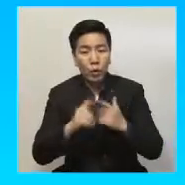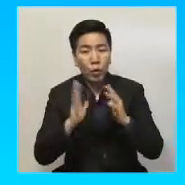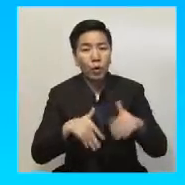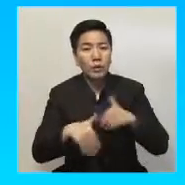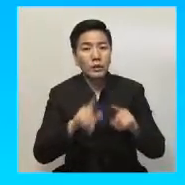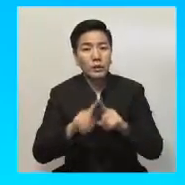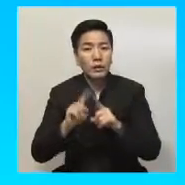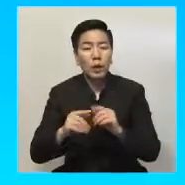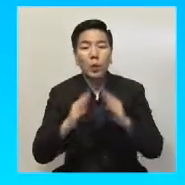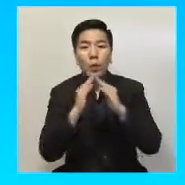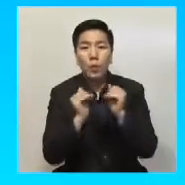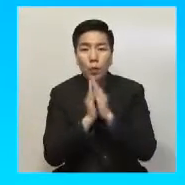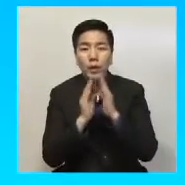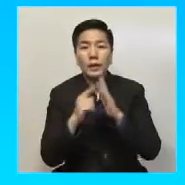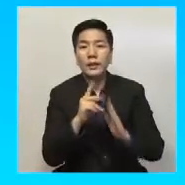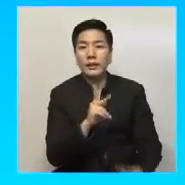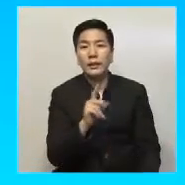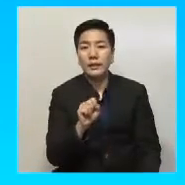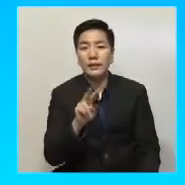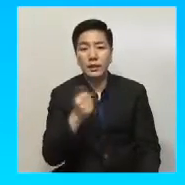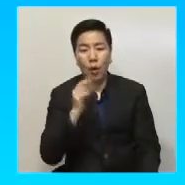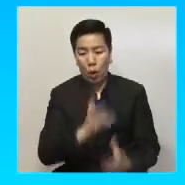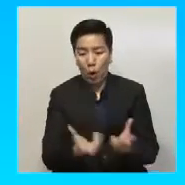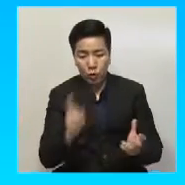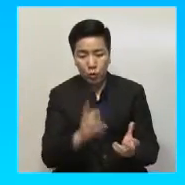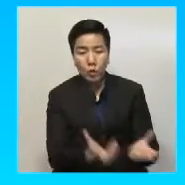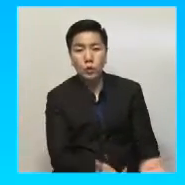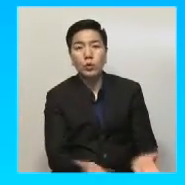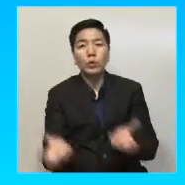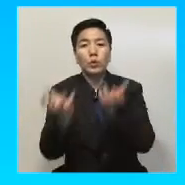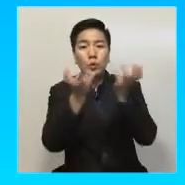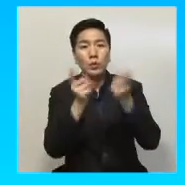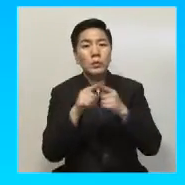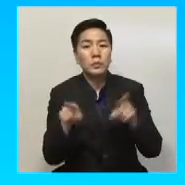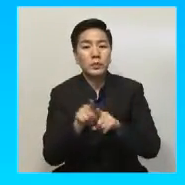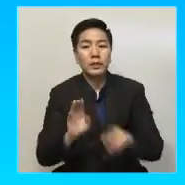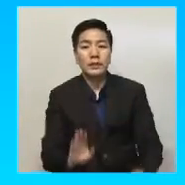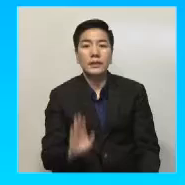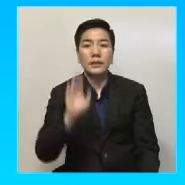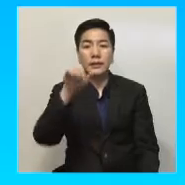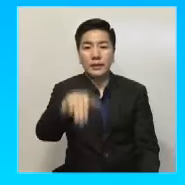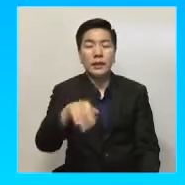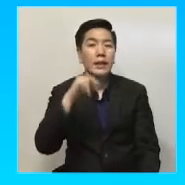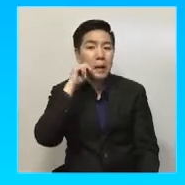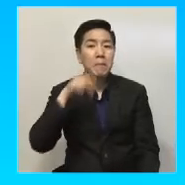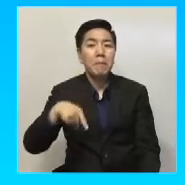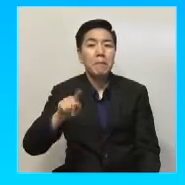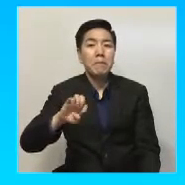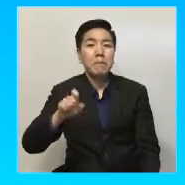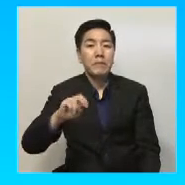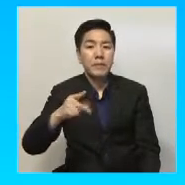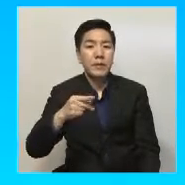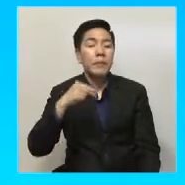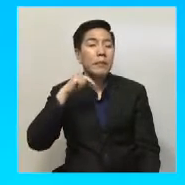มชนริมน้ำวัดเกตการชาวบ้านก็ต้องยกของไว้บนที่สูงเช่นเดียวกับบริเวณเชิงสะพานข้ามแม่น้ำปิงบ้